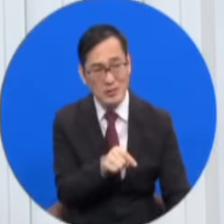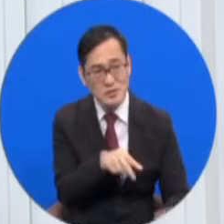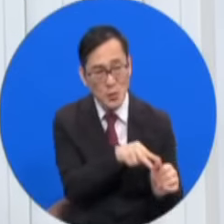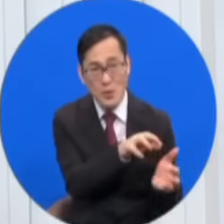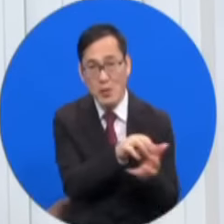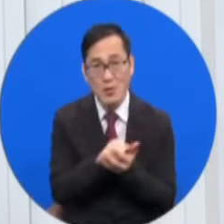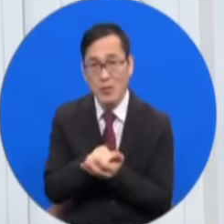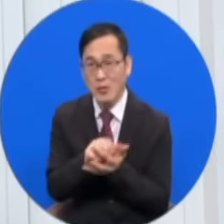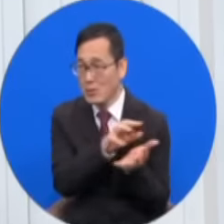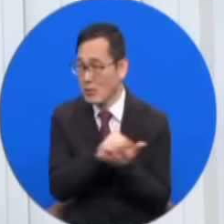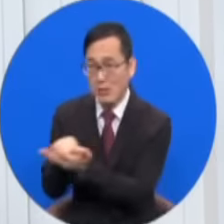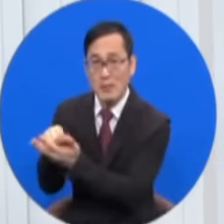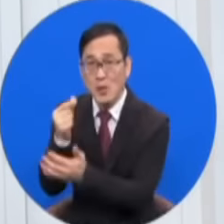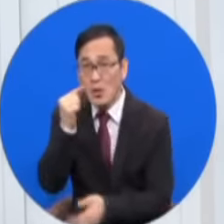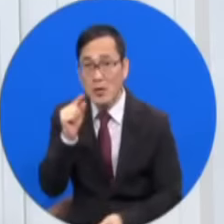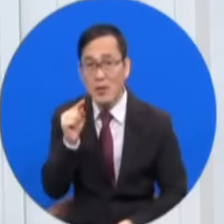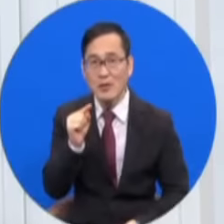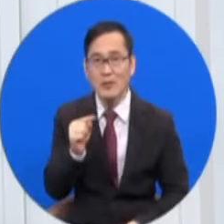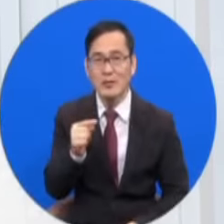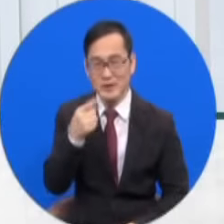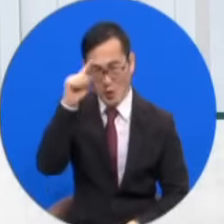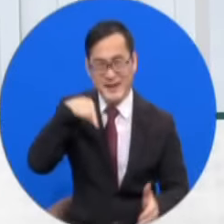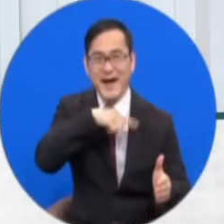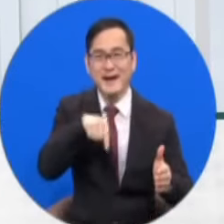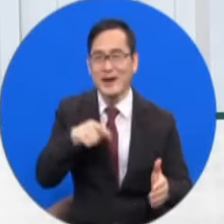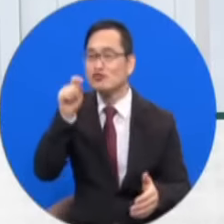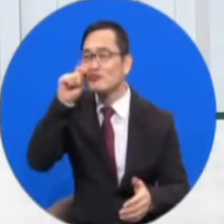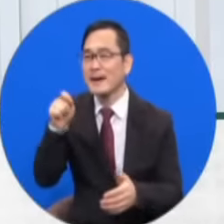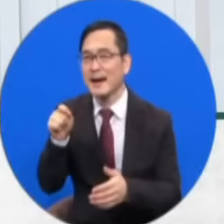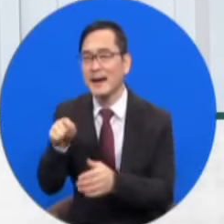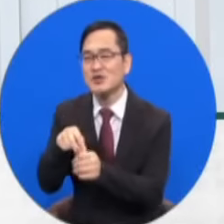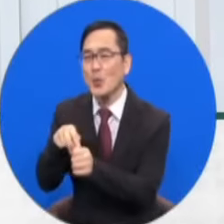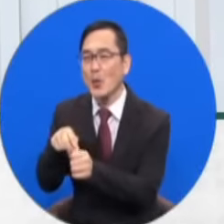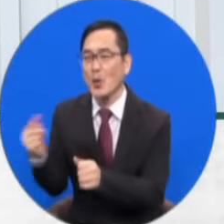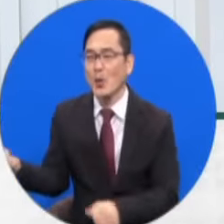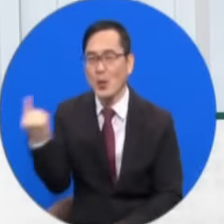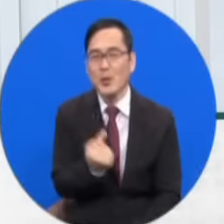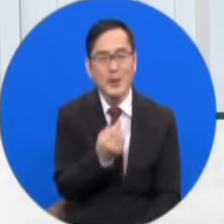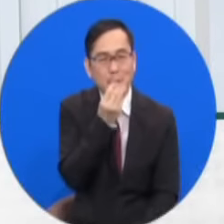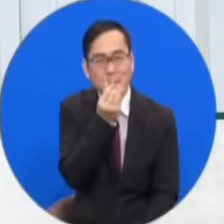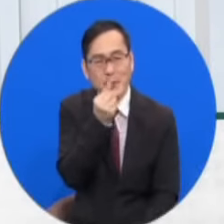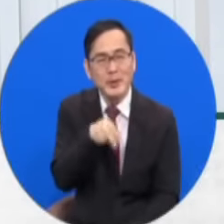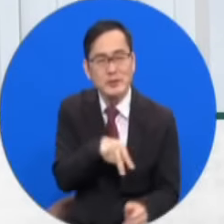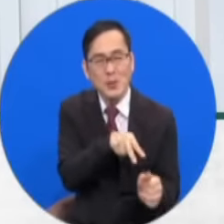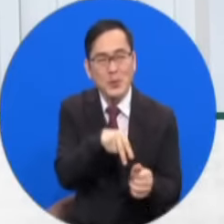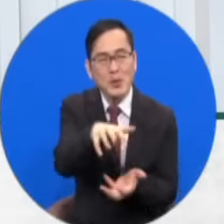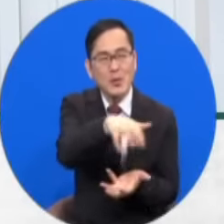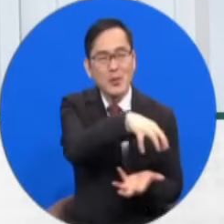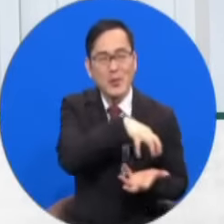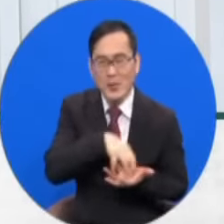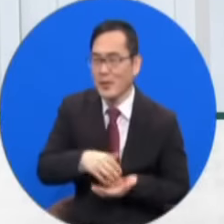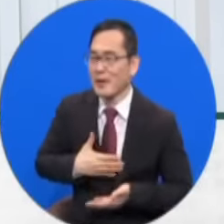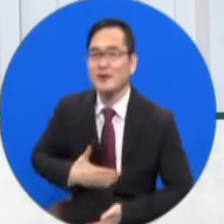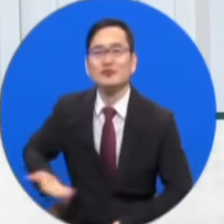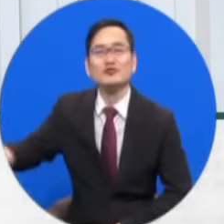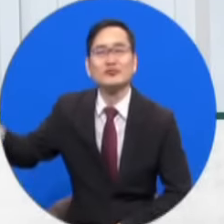대통령이 그 북한이 이제 참여한다고 공개를 할 때는 충분한 근거를 가지고 공개를 했을